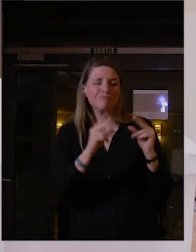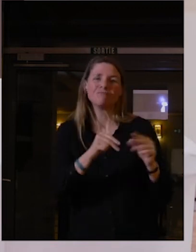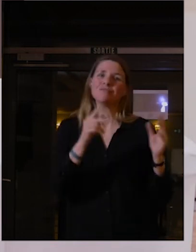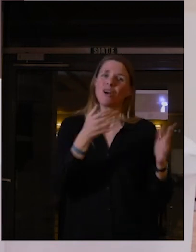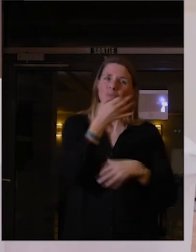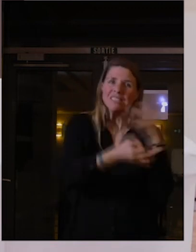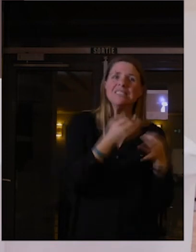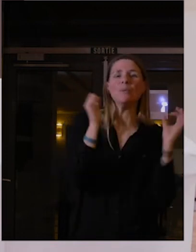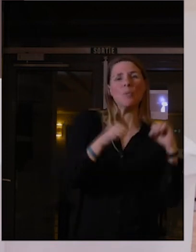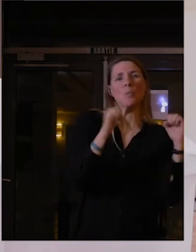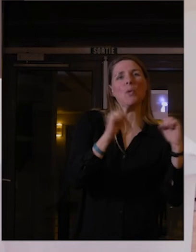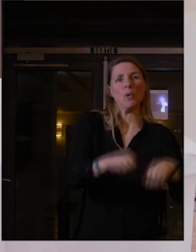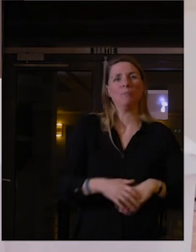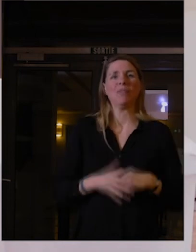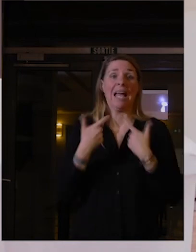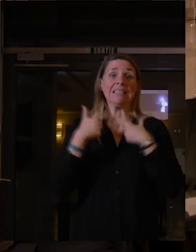voilà.